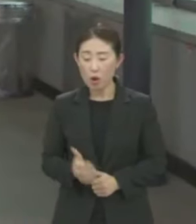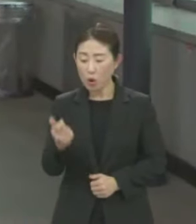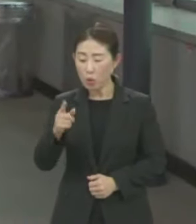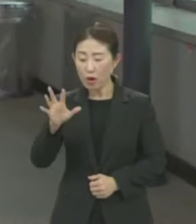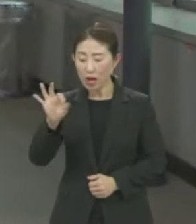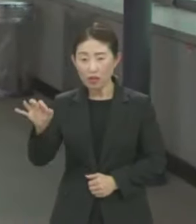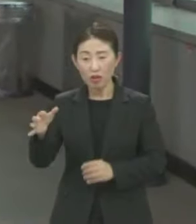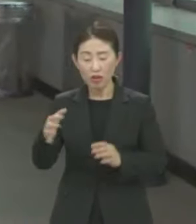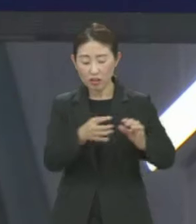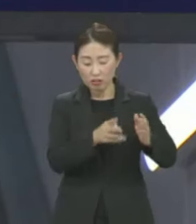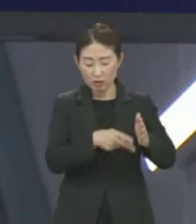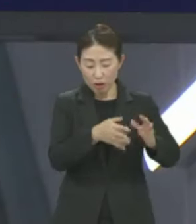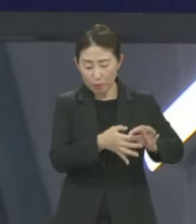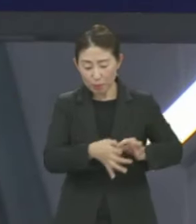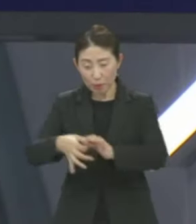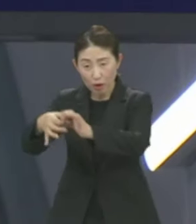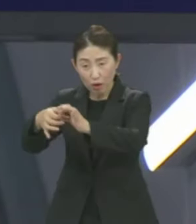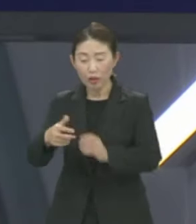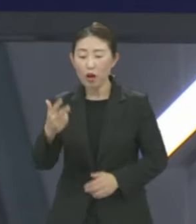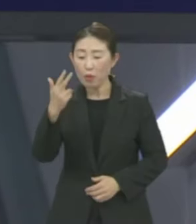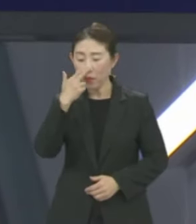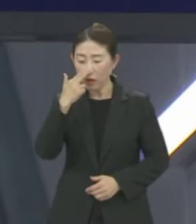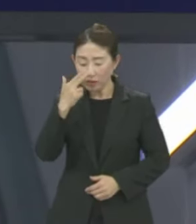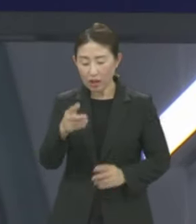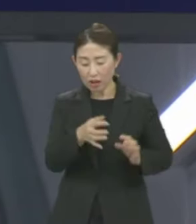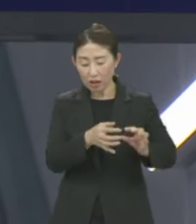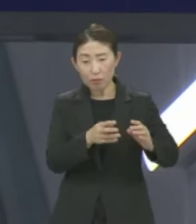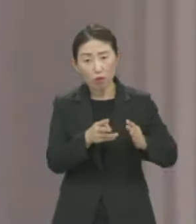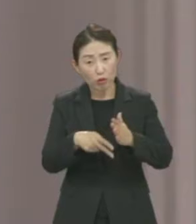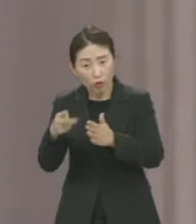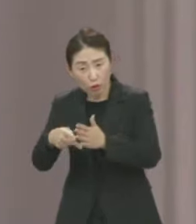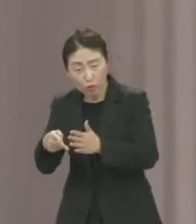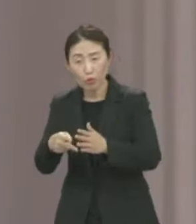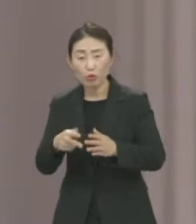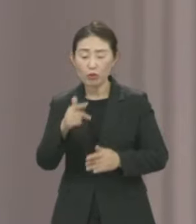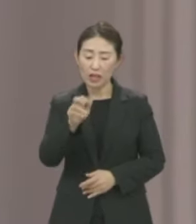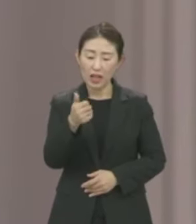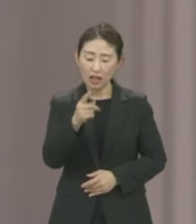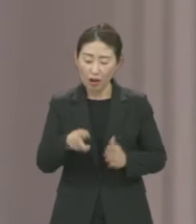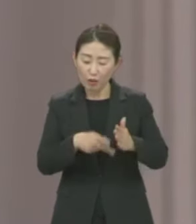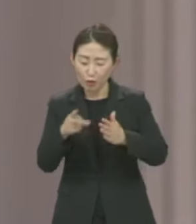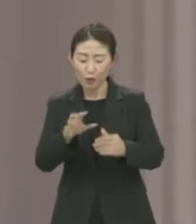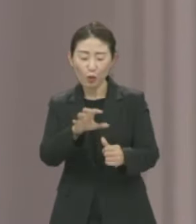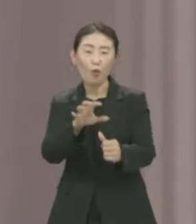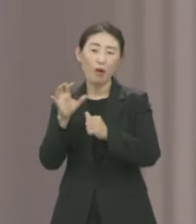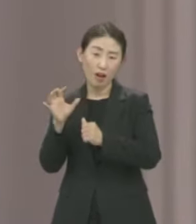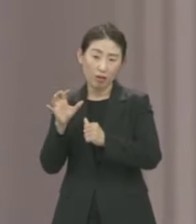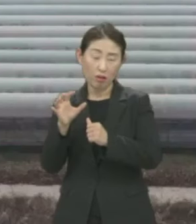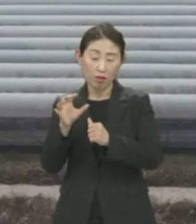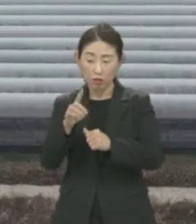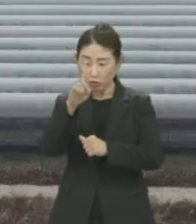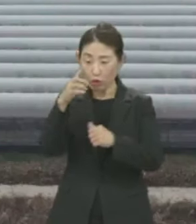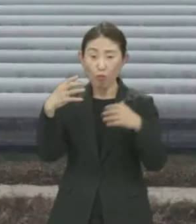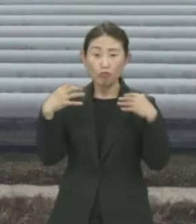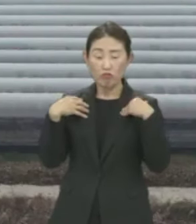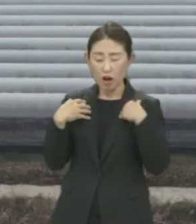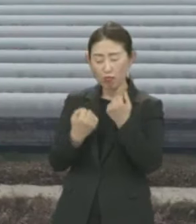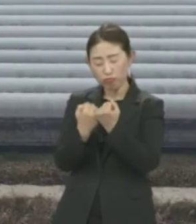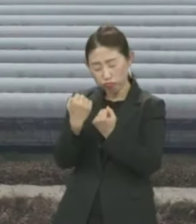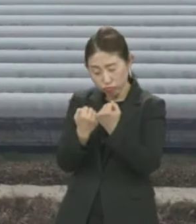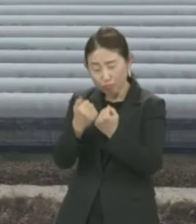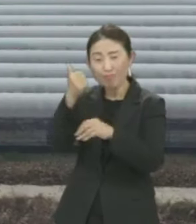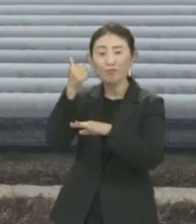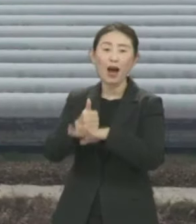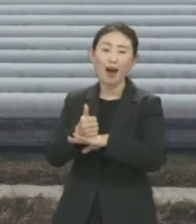화성까지 연결된 서해선과 포승 평택선, 경부선, 그리고 장항선 등 기존 노선을 활용하는 방안을 충남도가 정부에